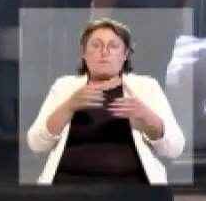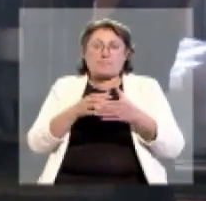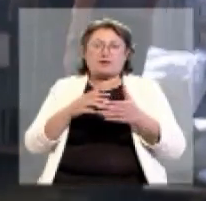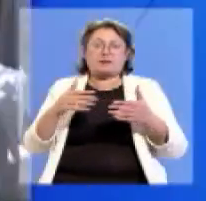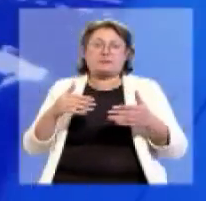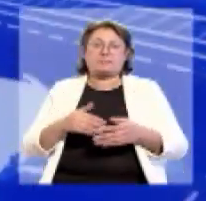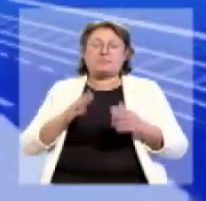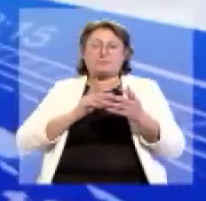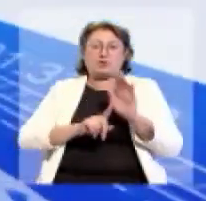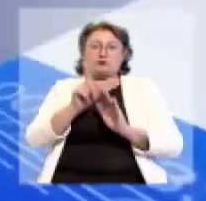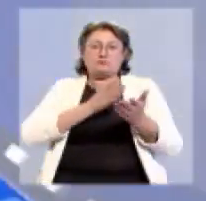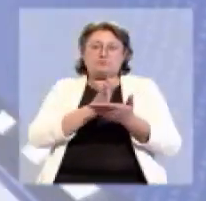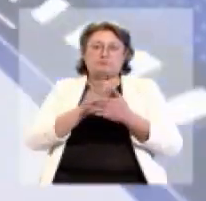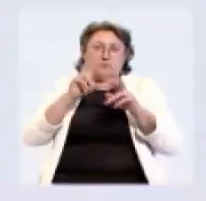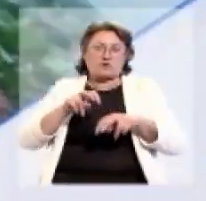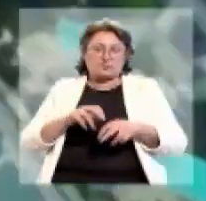рейд.